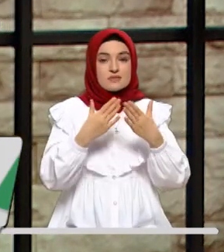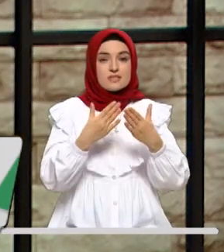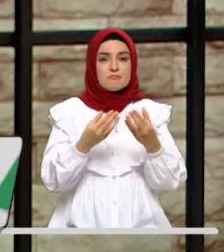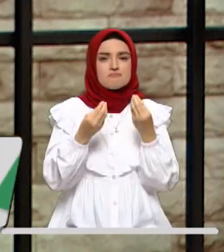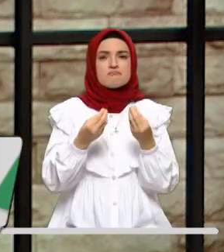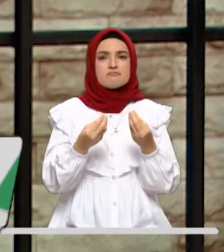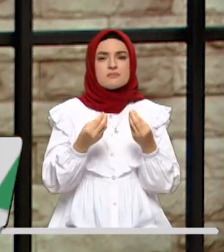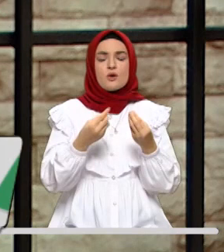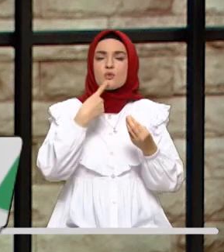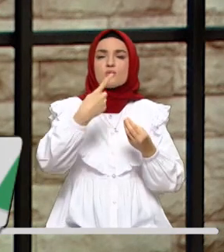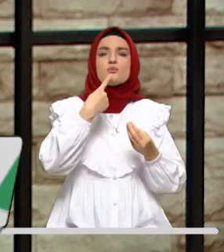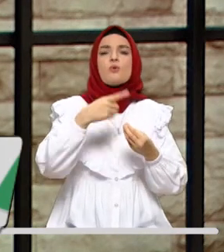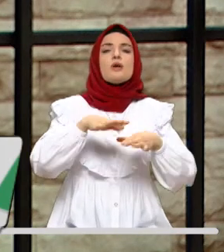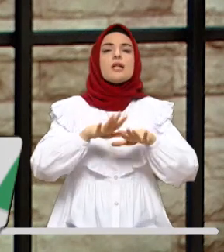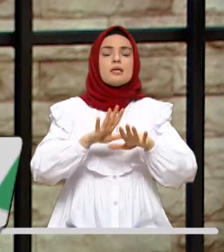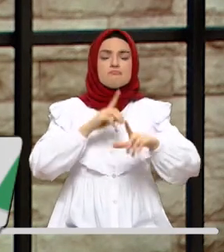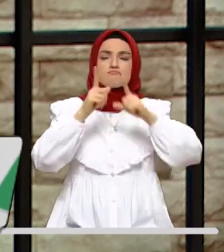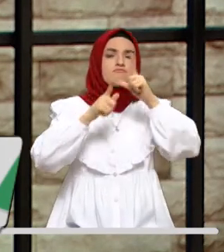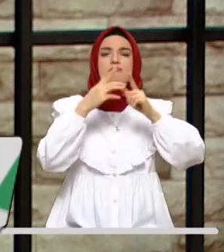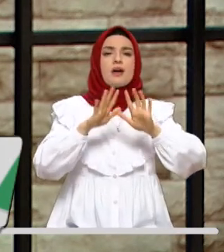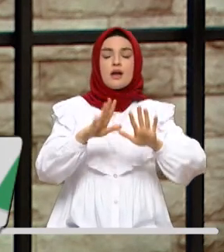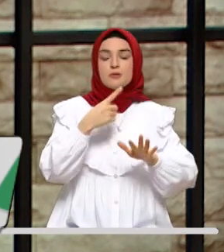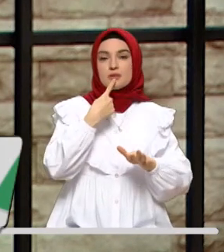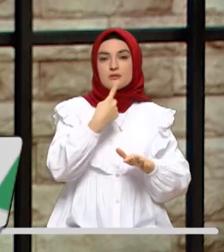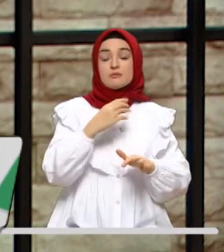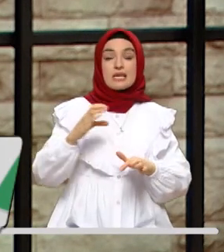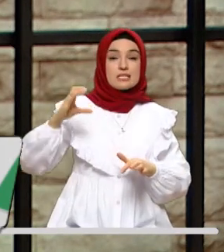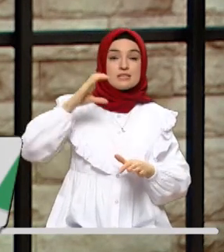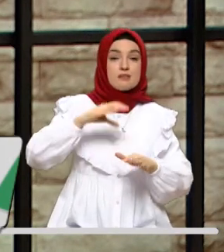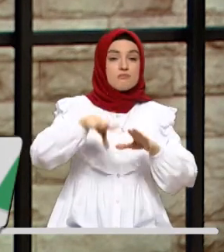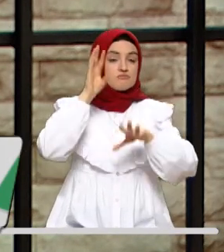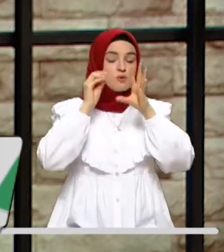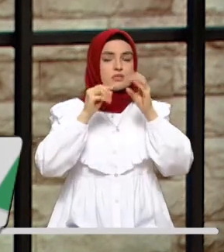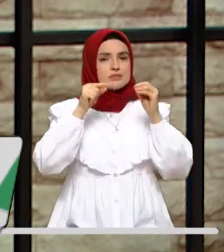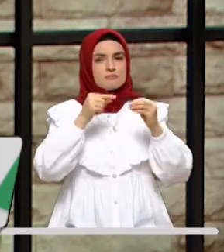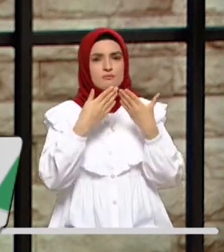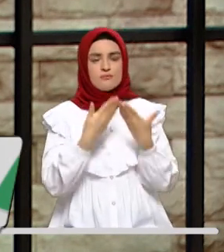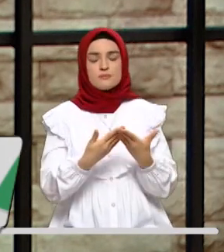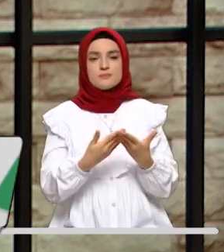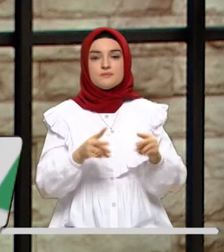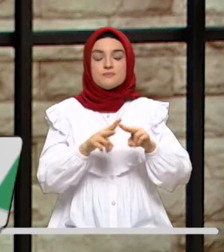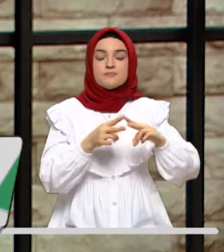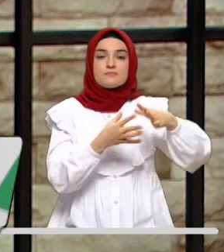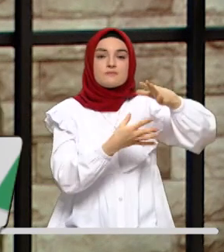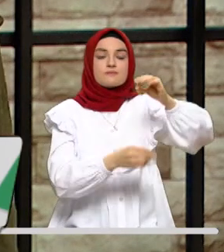mi? Bağırmayın diyor. Biz İslam öğretisi bu. Mehmet Akif Ersoy